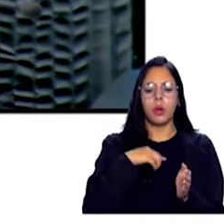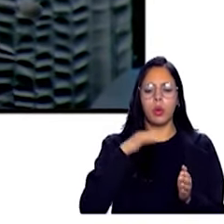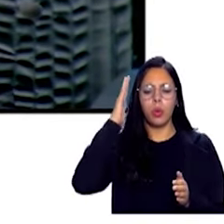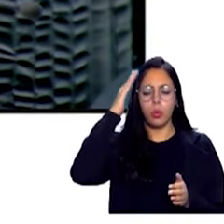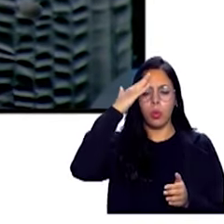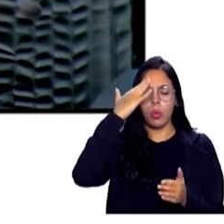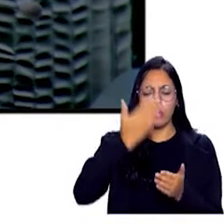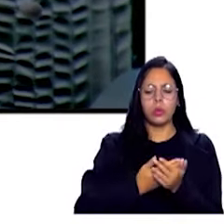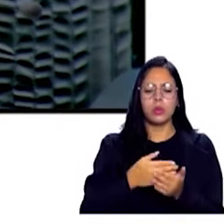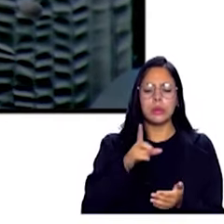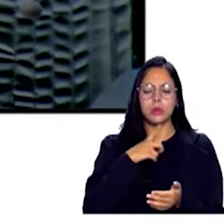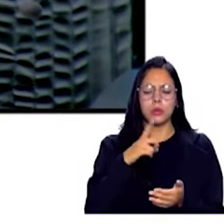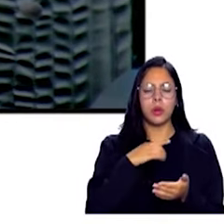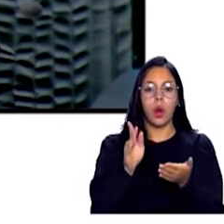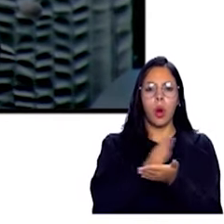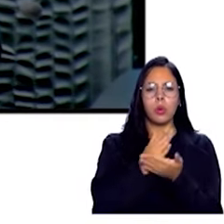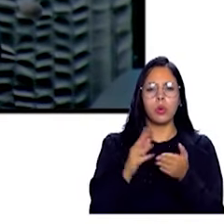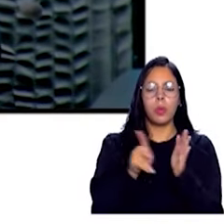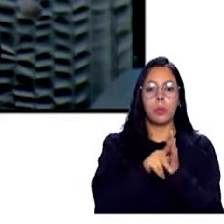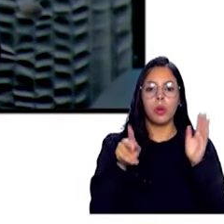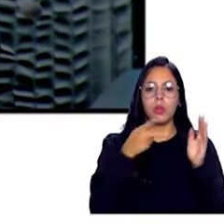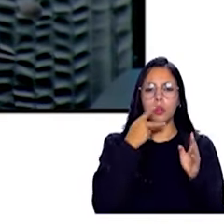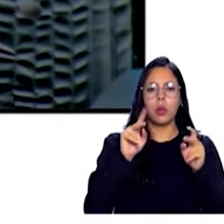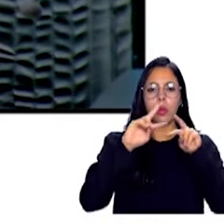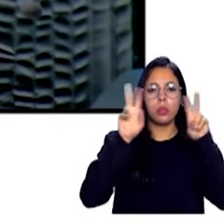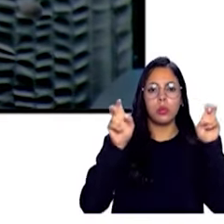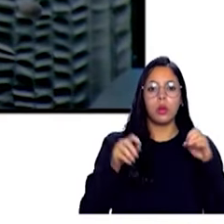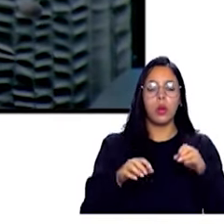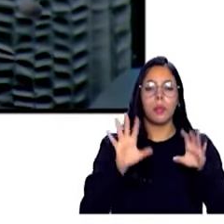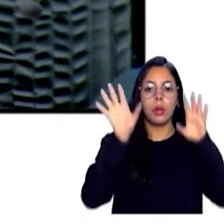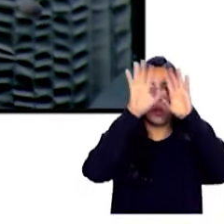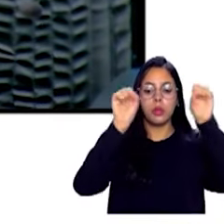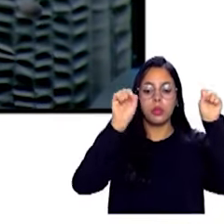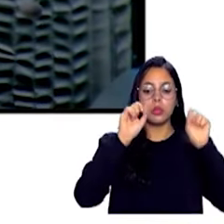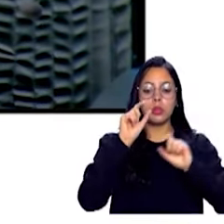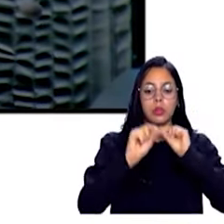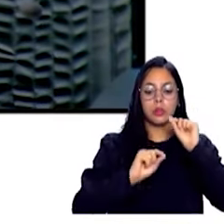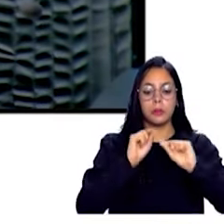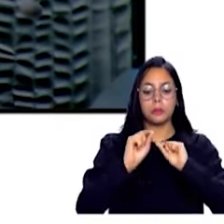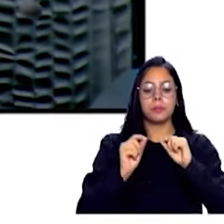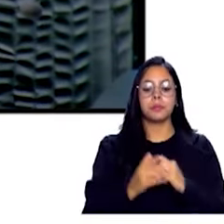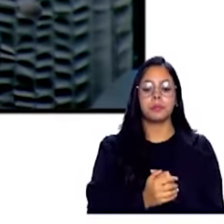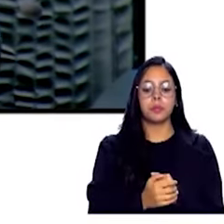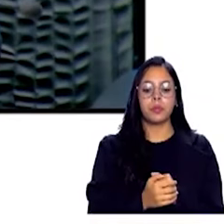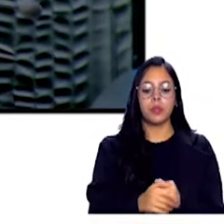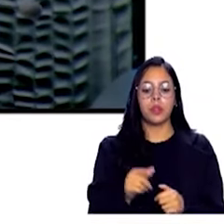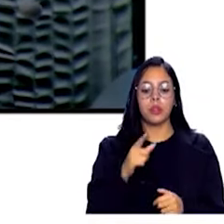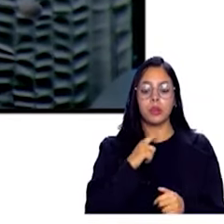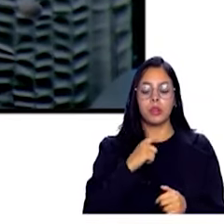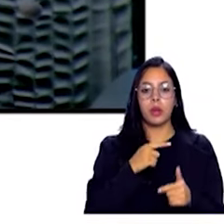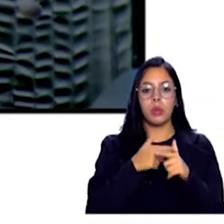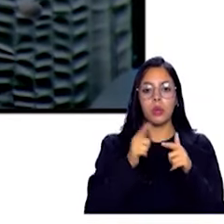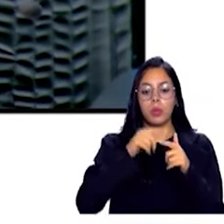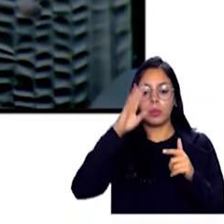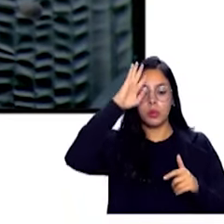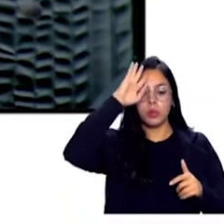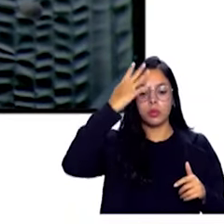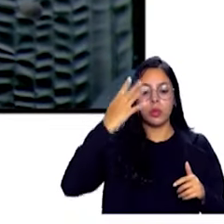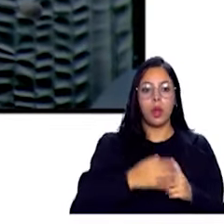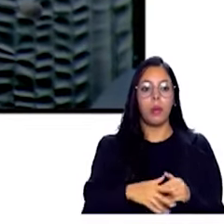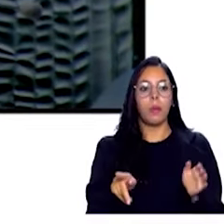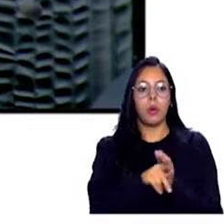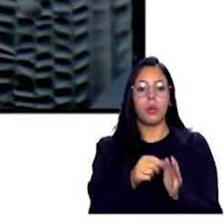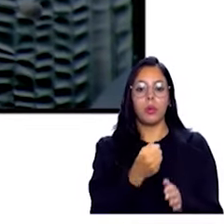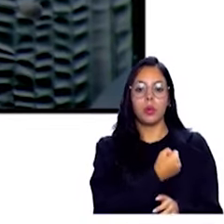c'est d'arriver à résoudre l'équation Du nombre de la qualité